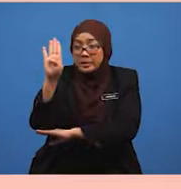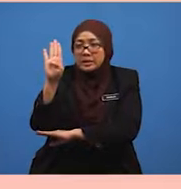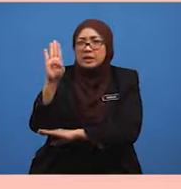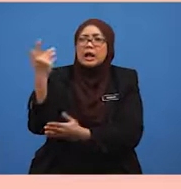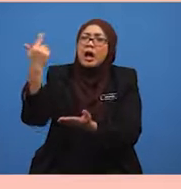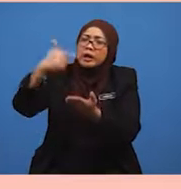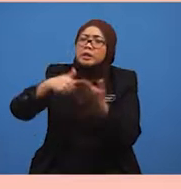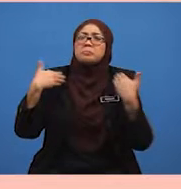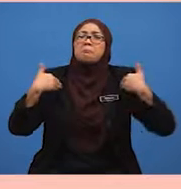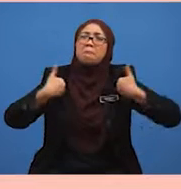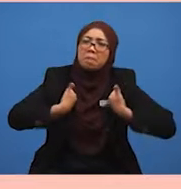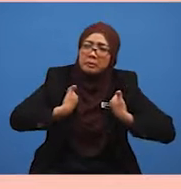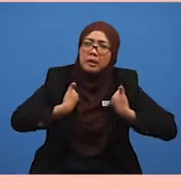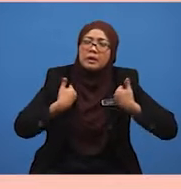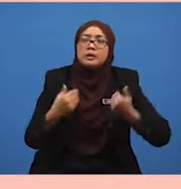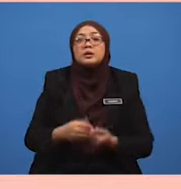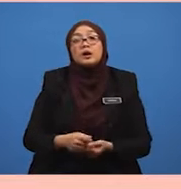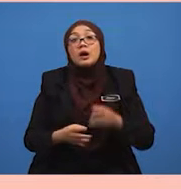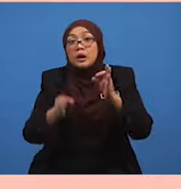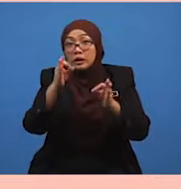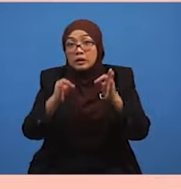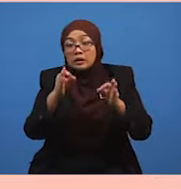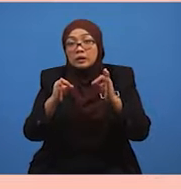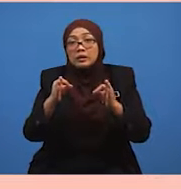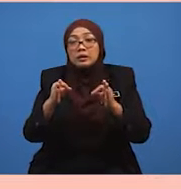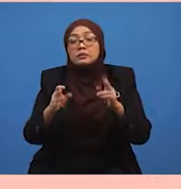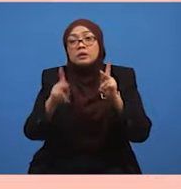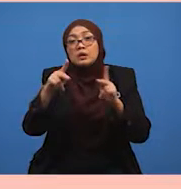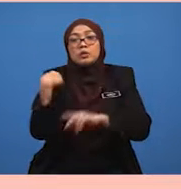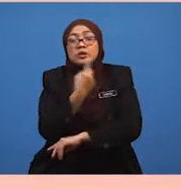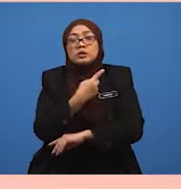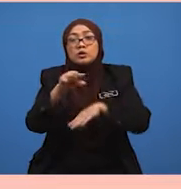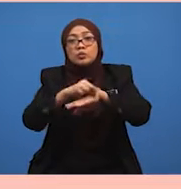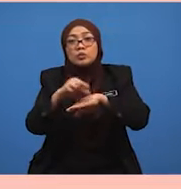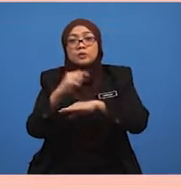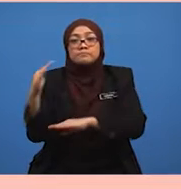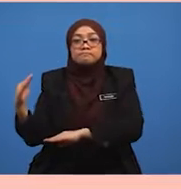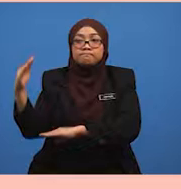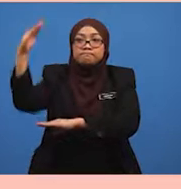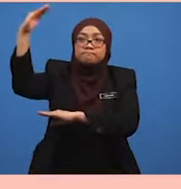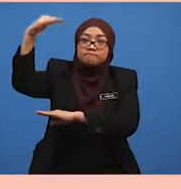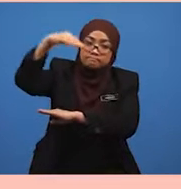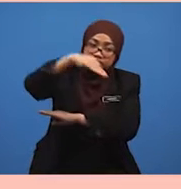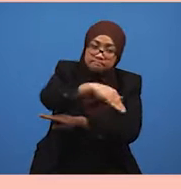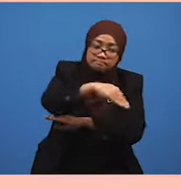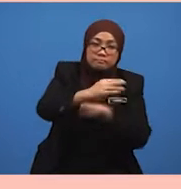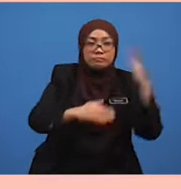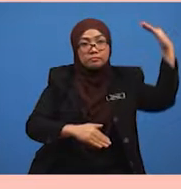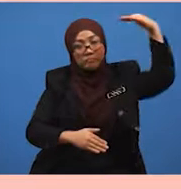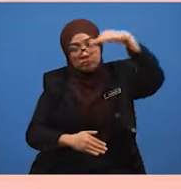jika kita mengaplikasikan sata condong di kehidupan harian kita, pastikan sata condong yang digunakan